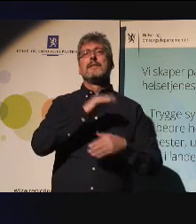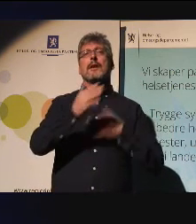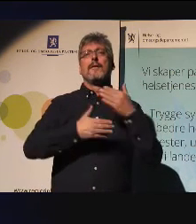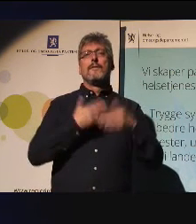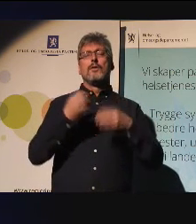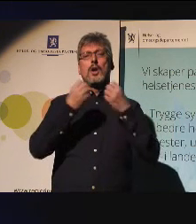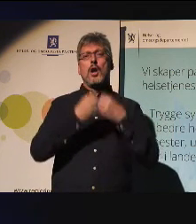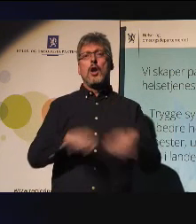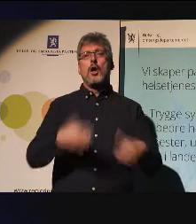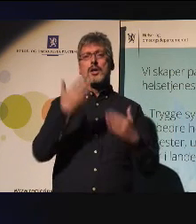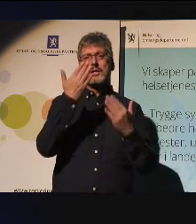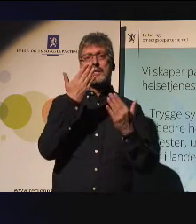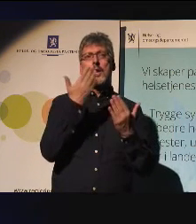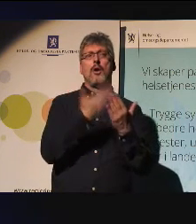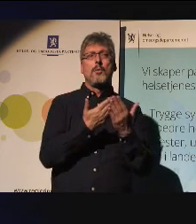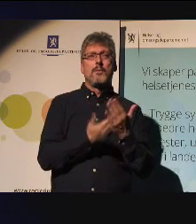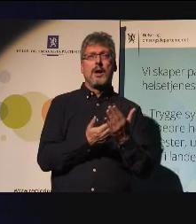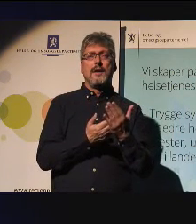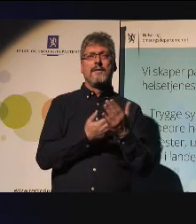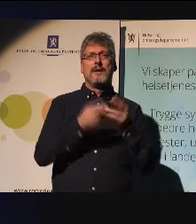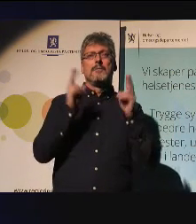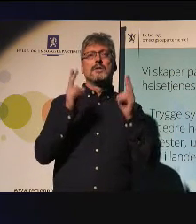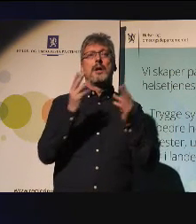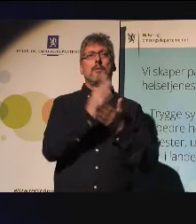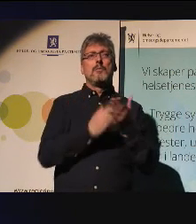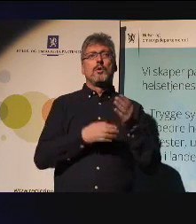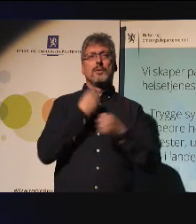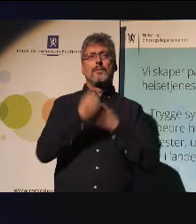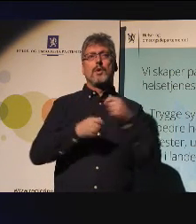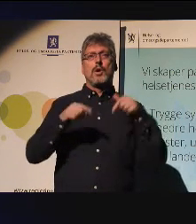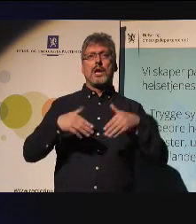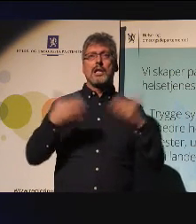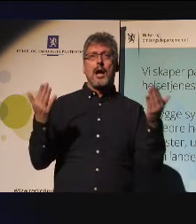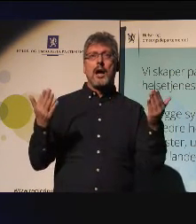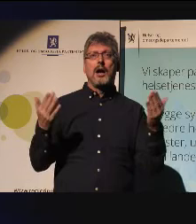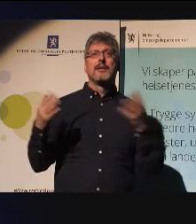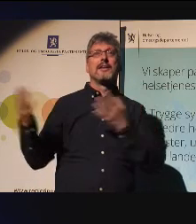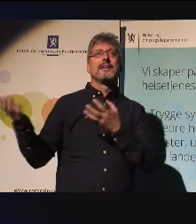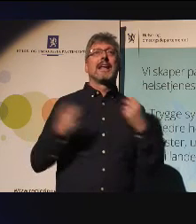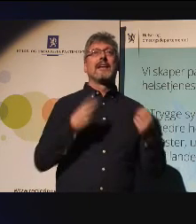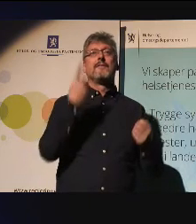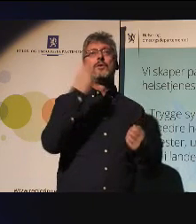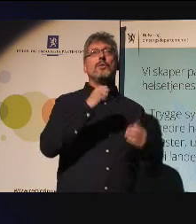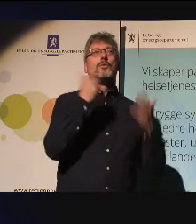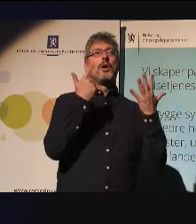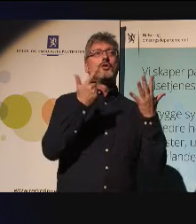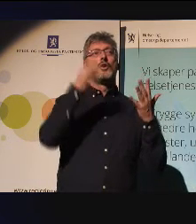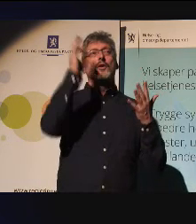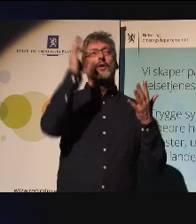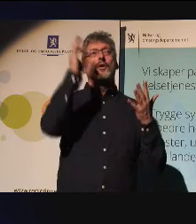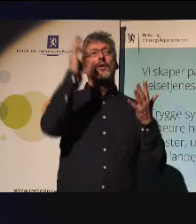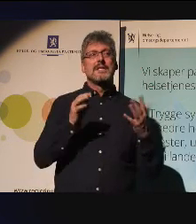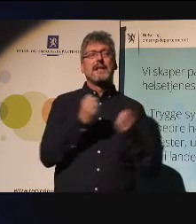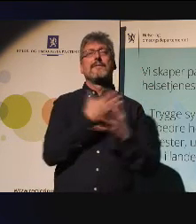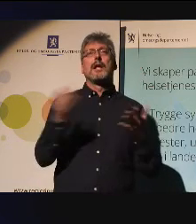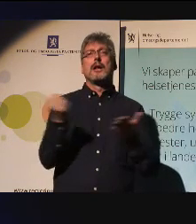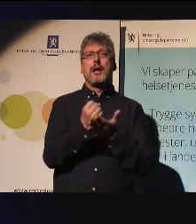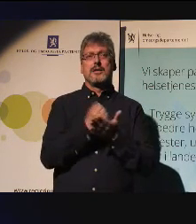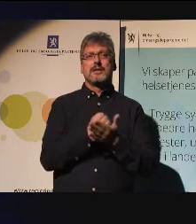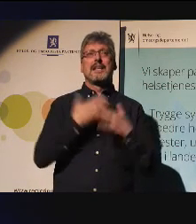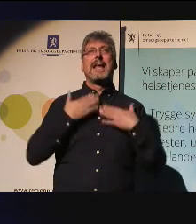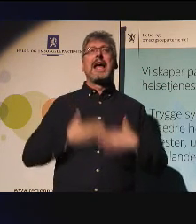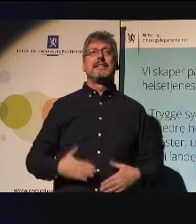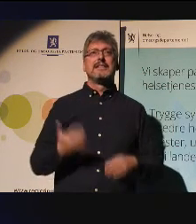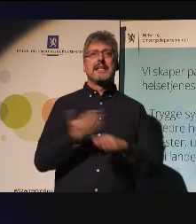i helsetjenesten på samme måte som vi gjør i dag, trenger vi 27% flere ansatte i helsetjenesten i